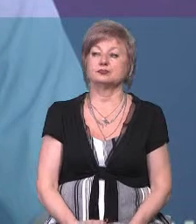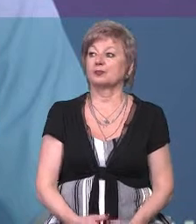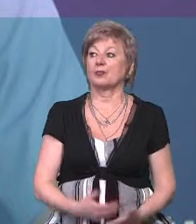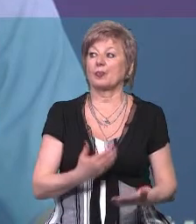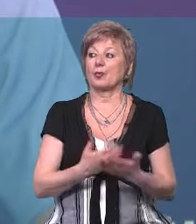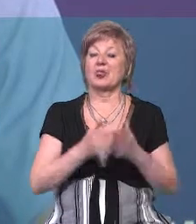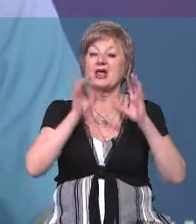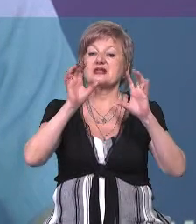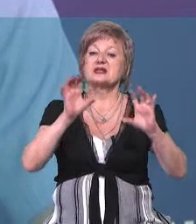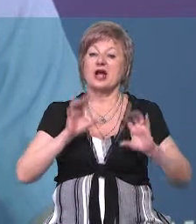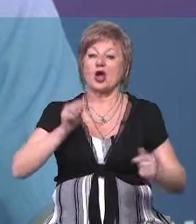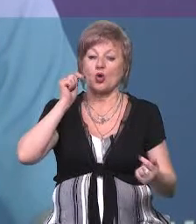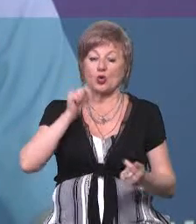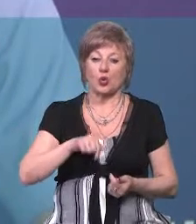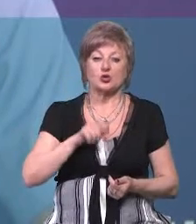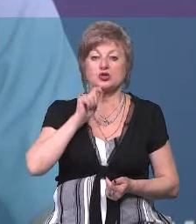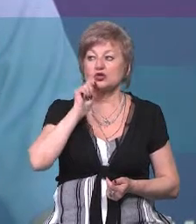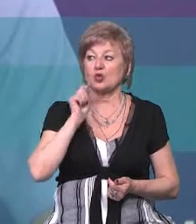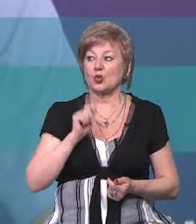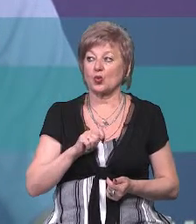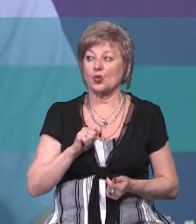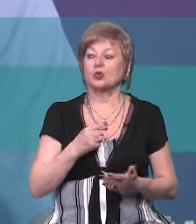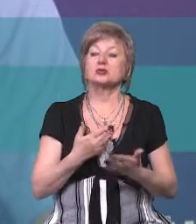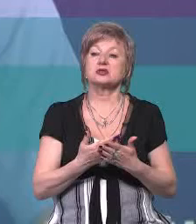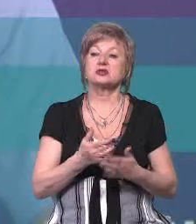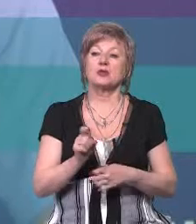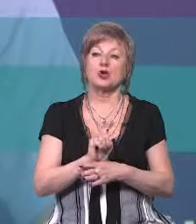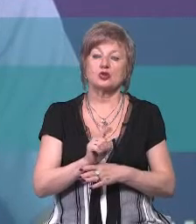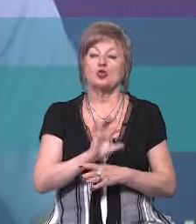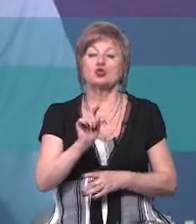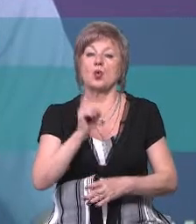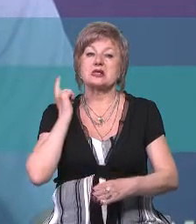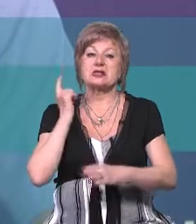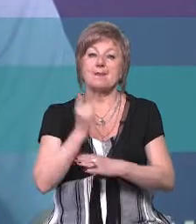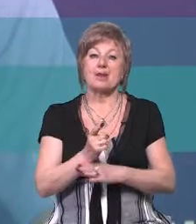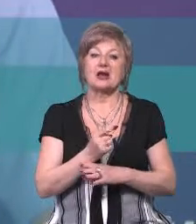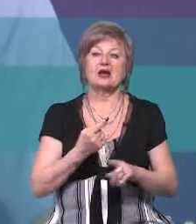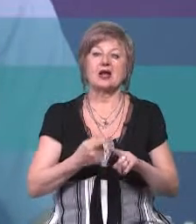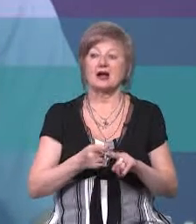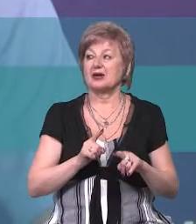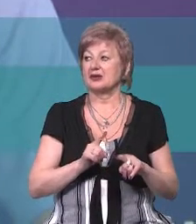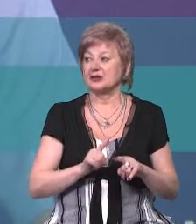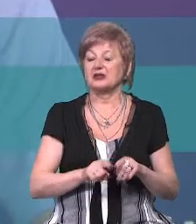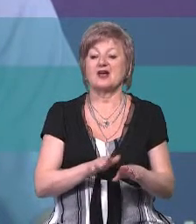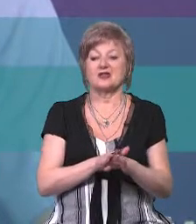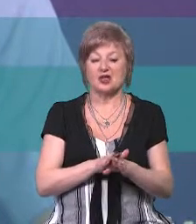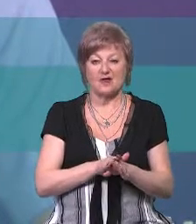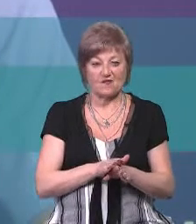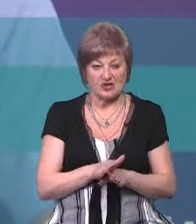Згідно законодавства України про захист прав споживачів, прямої норми, яка забороняє це здійснювати,